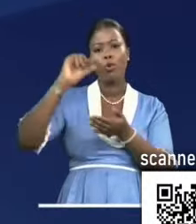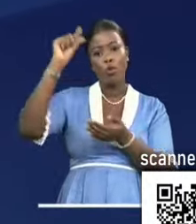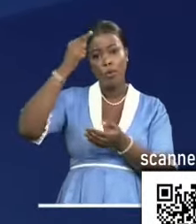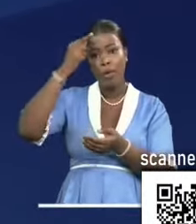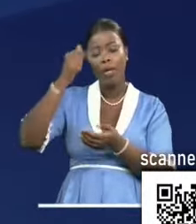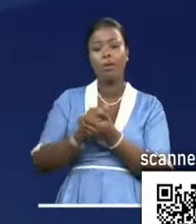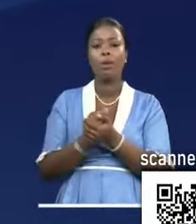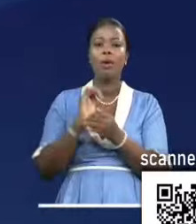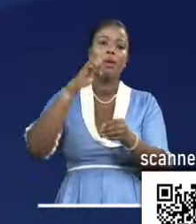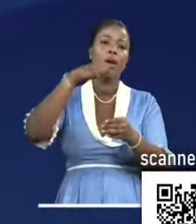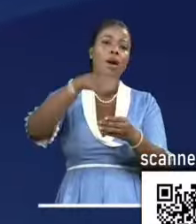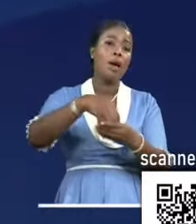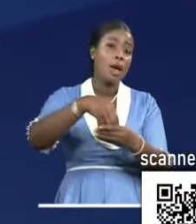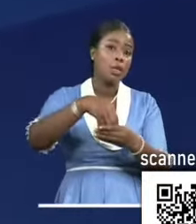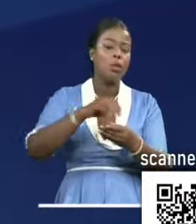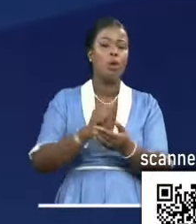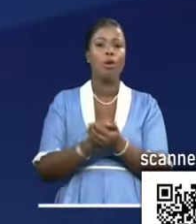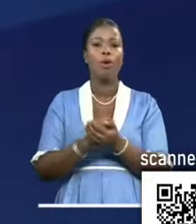africain